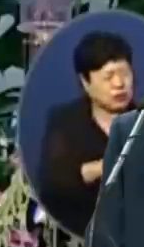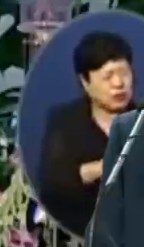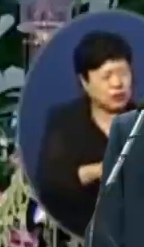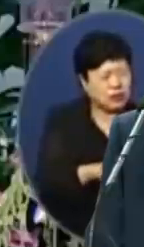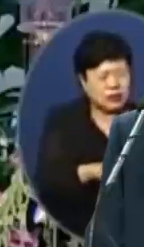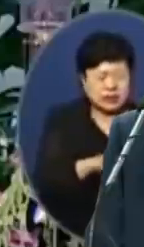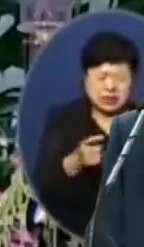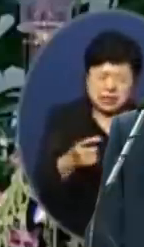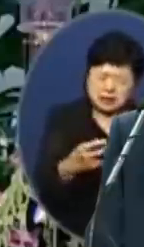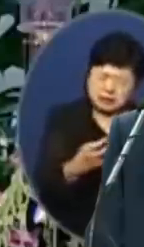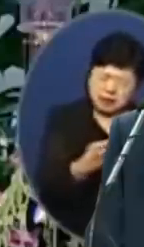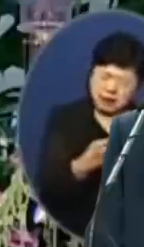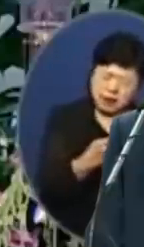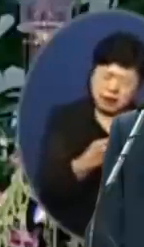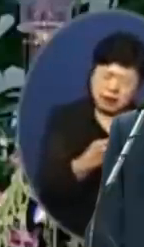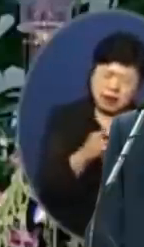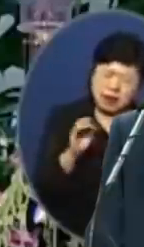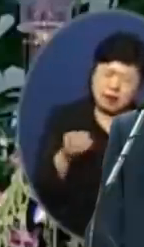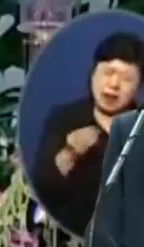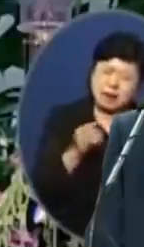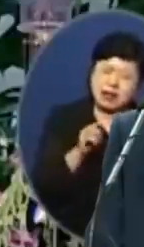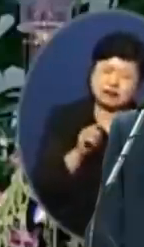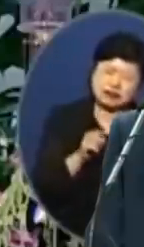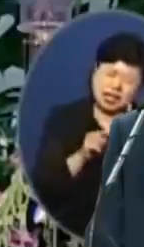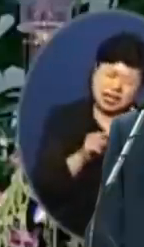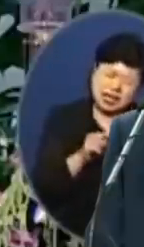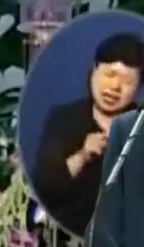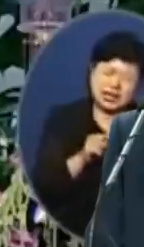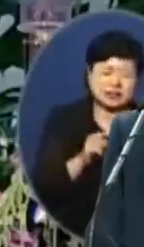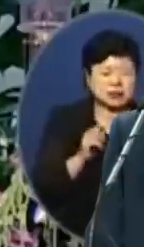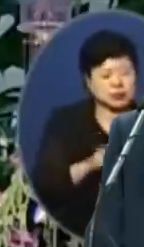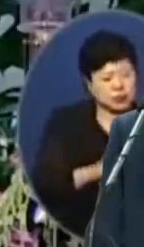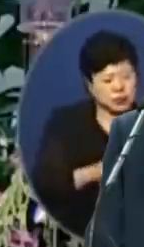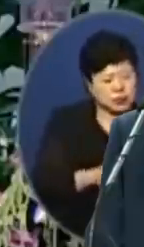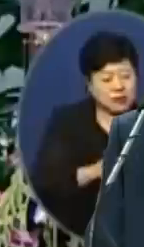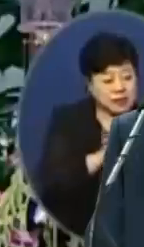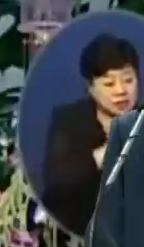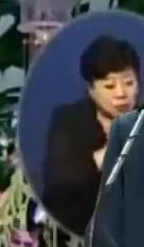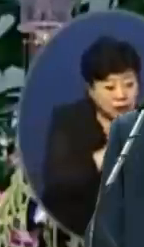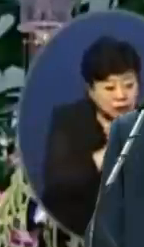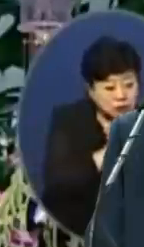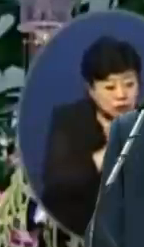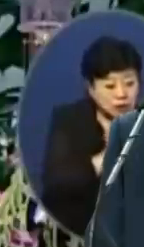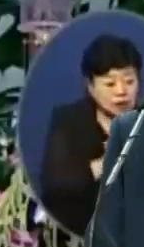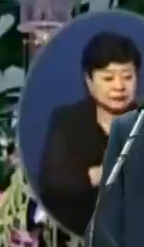확률은 100만 분의 1도 되지 않는다라고 말했었습니다. 그런데 그는 기도하다가